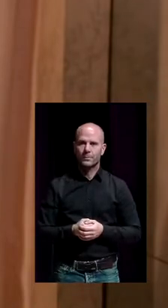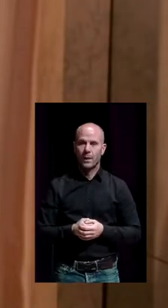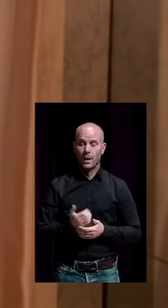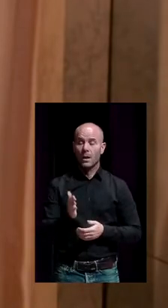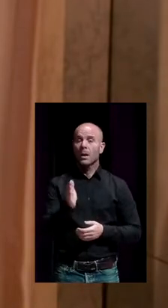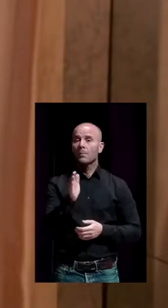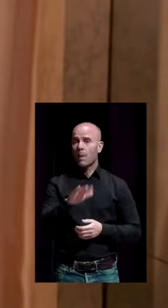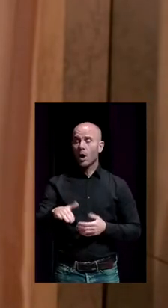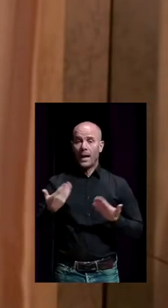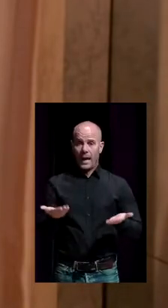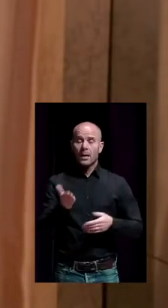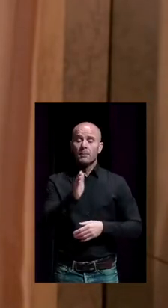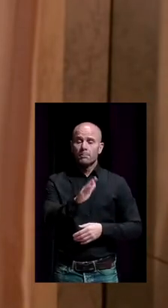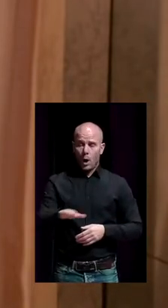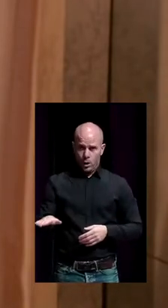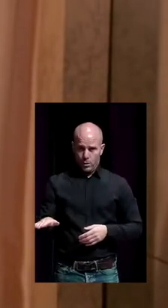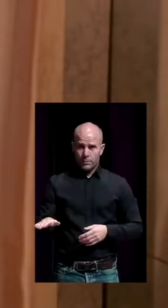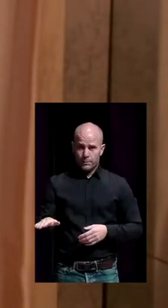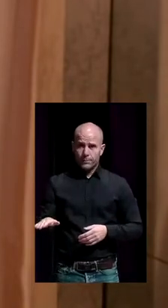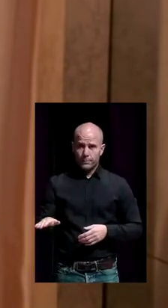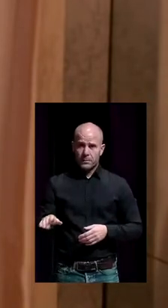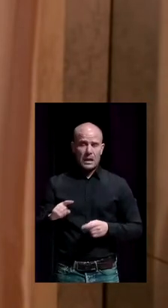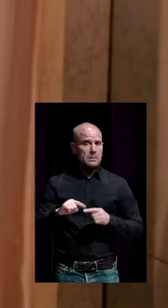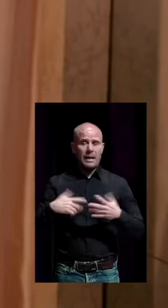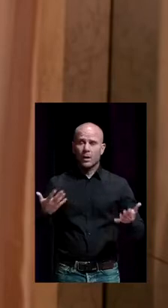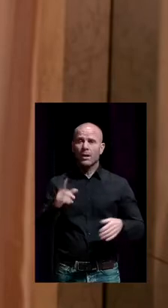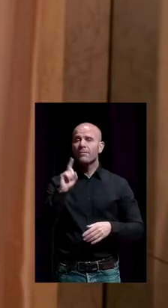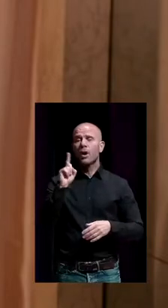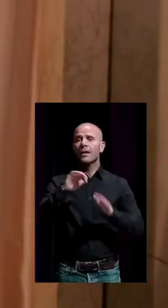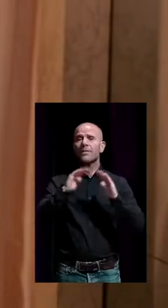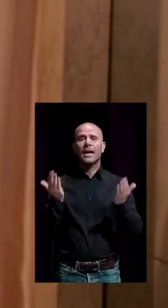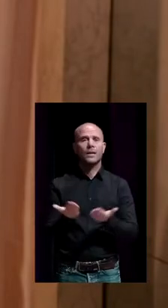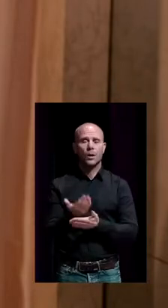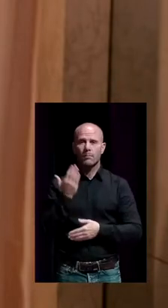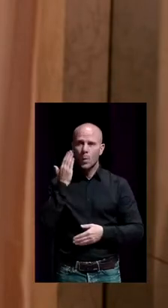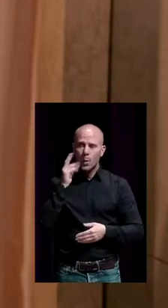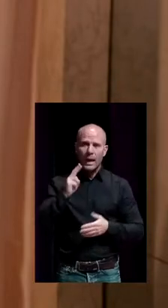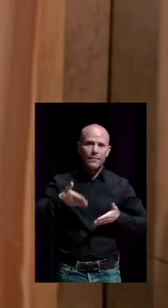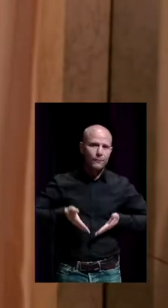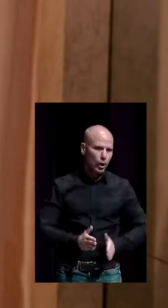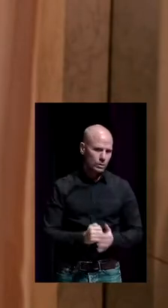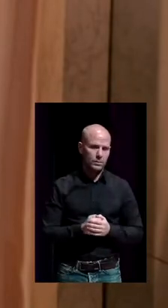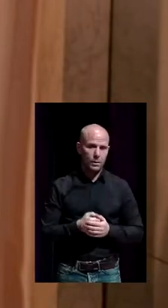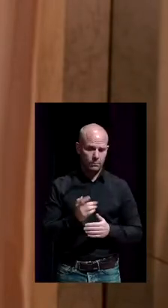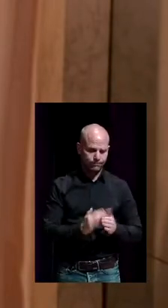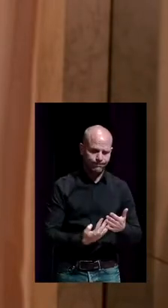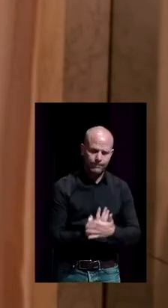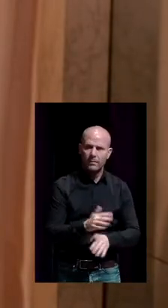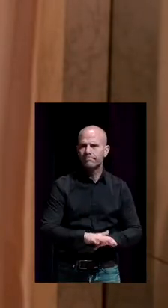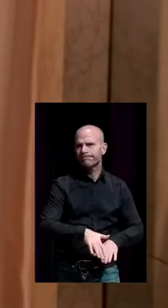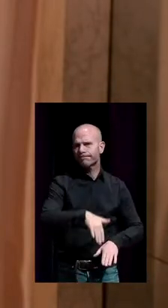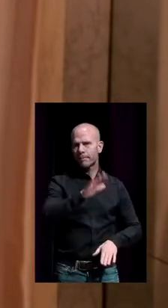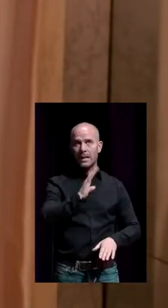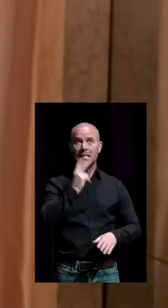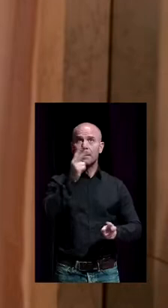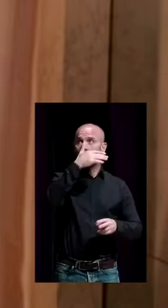Barn är barn oavsett i vilken del av världen de föds. De växer upp under samma